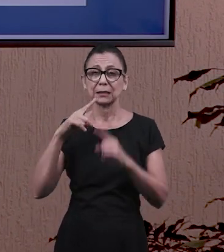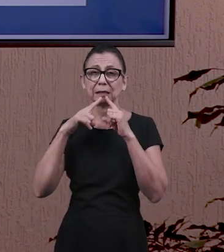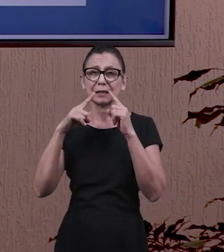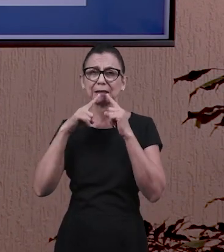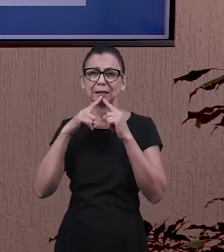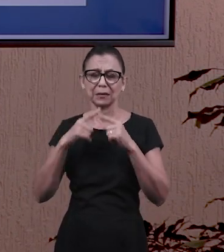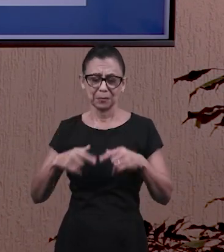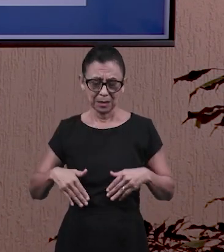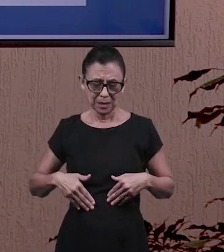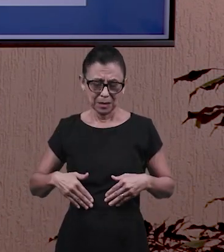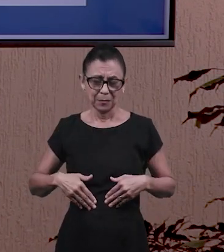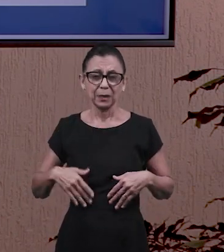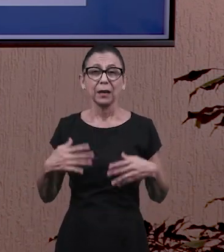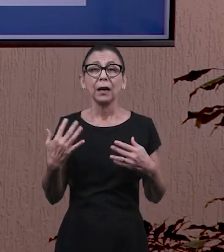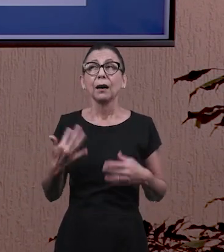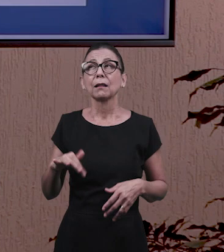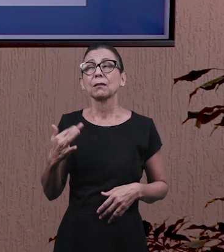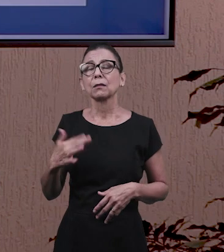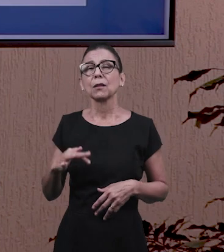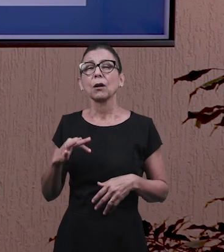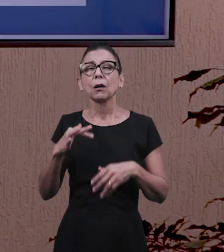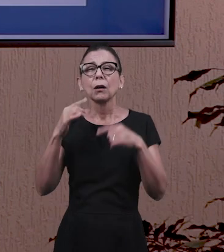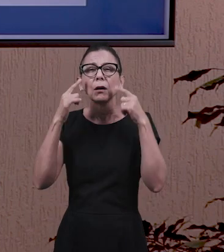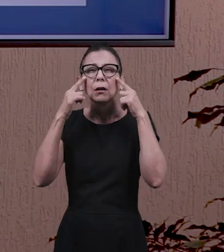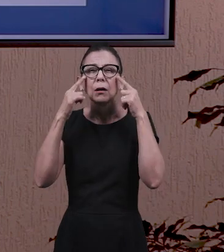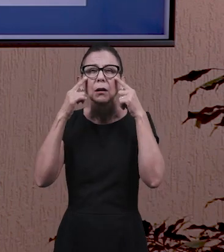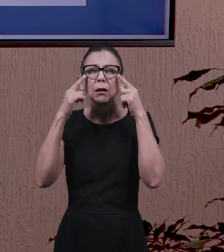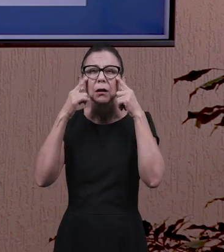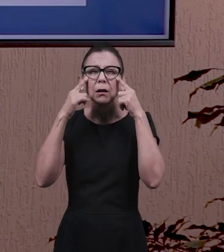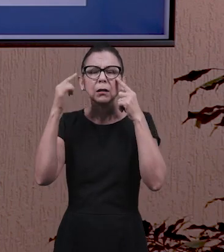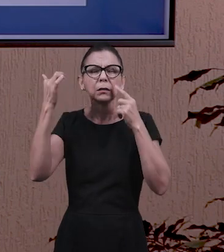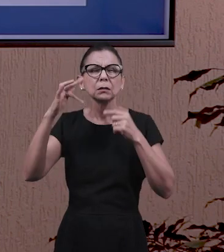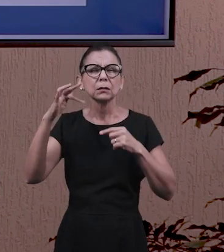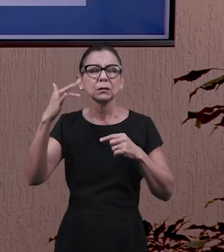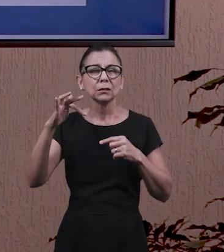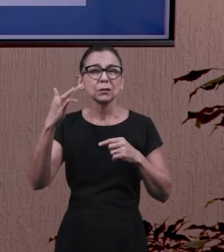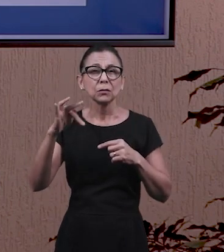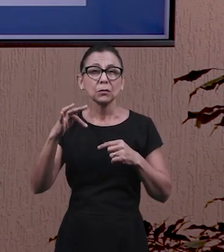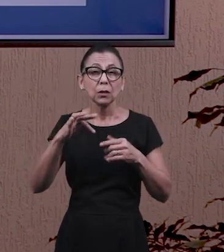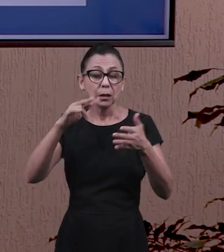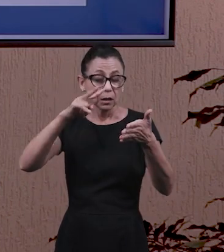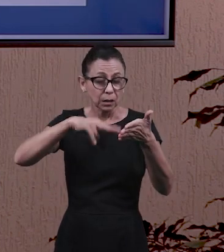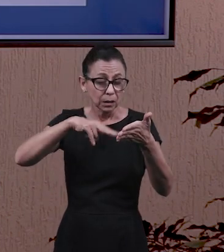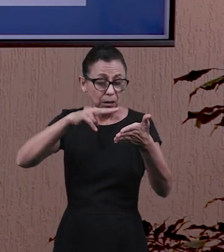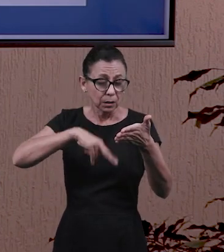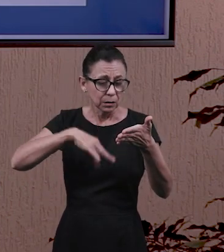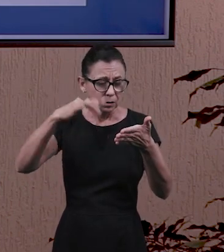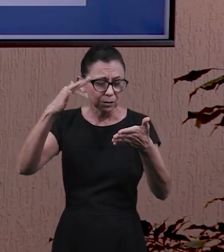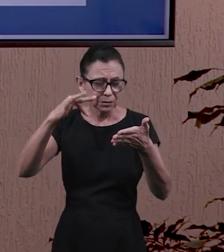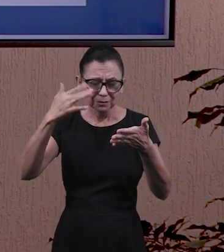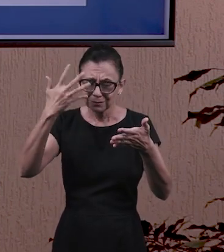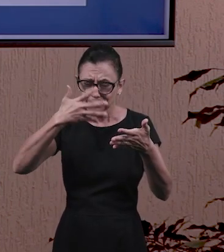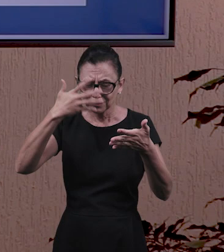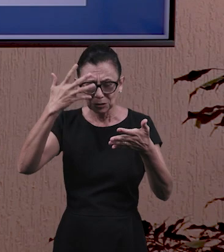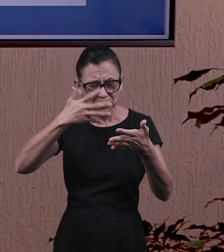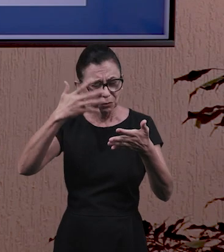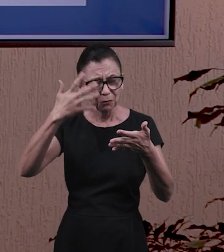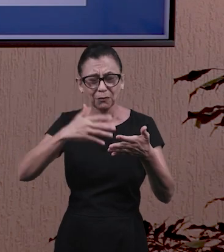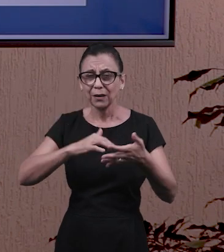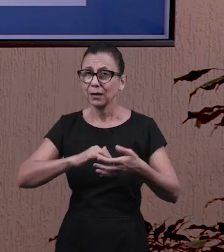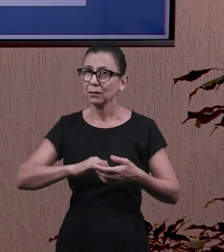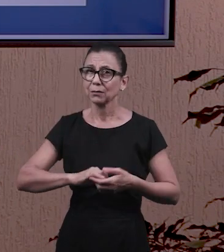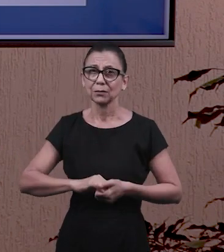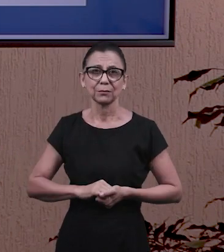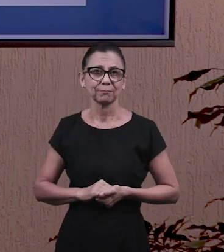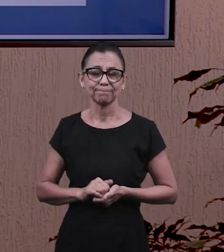se plaignent que ils ont mal au ventre, que la tête, ils ont mal à la tête, ils grattent les yeux et